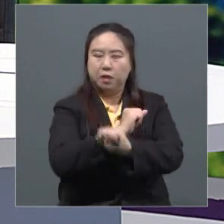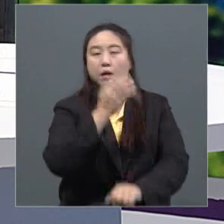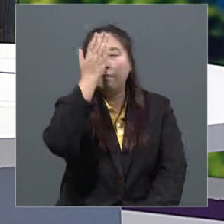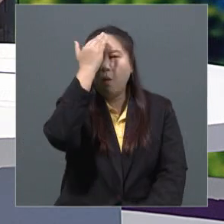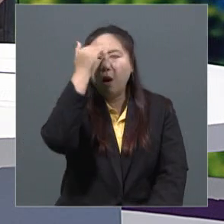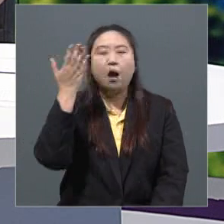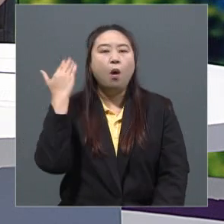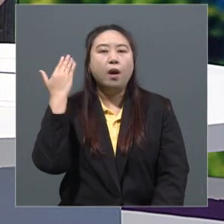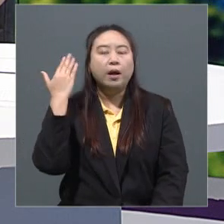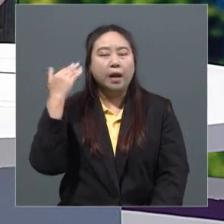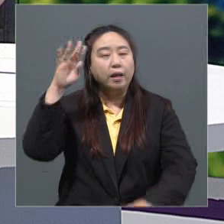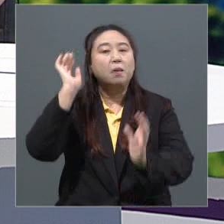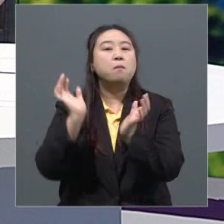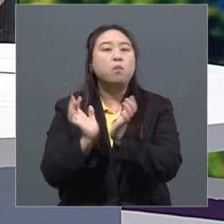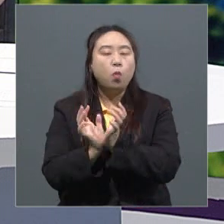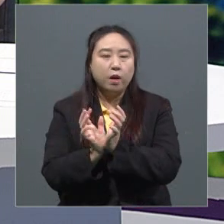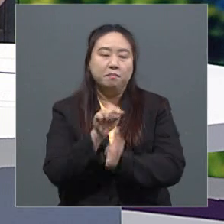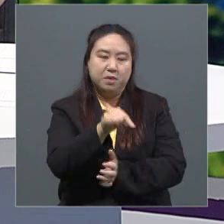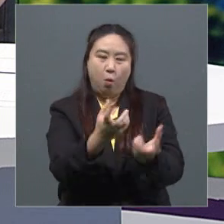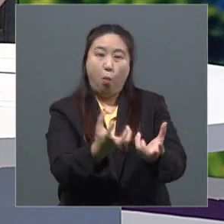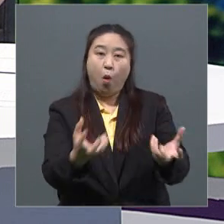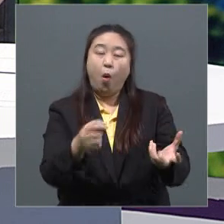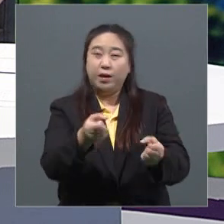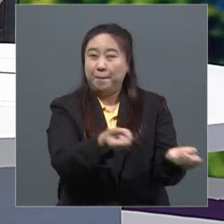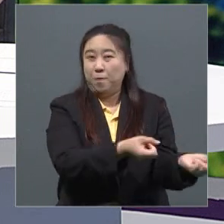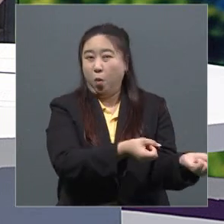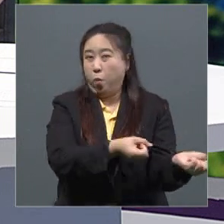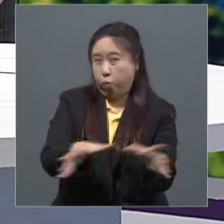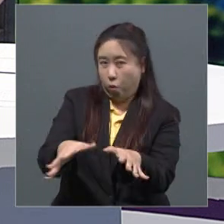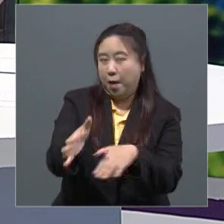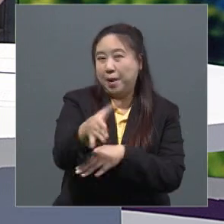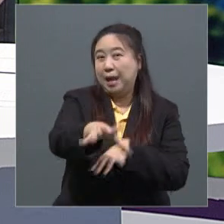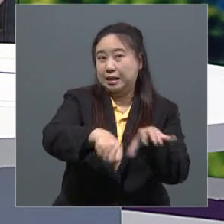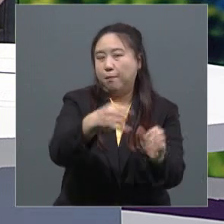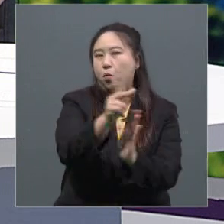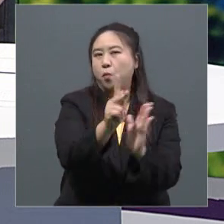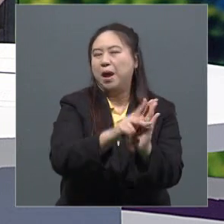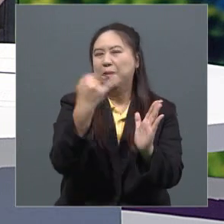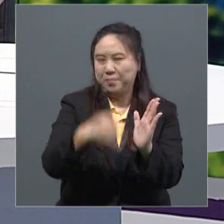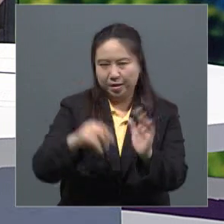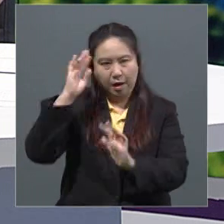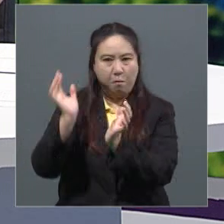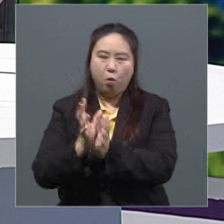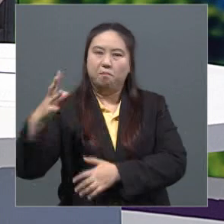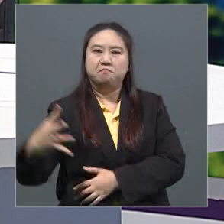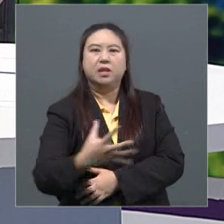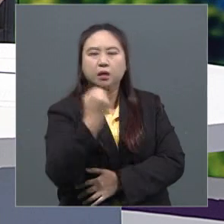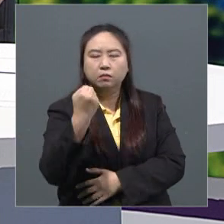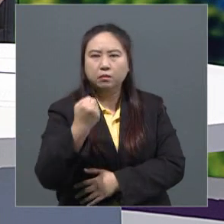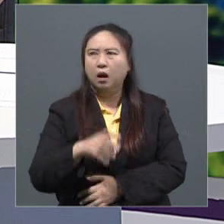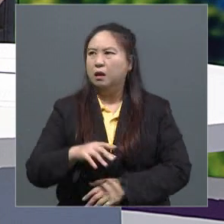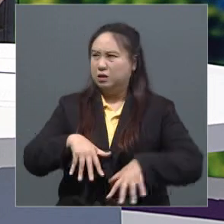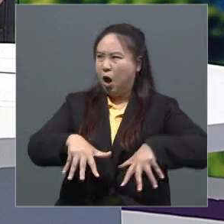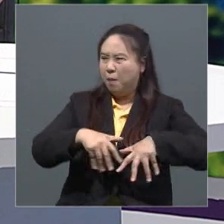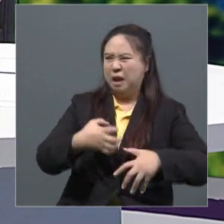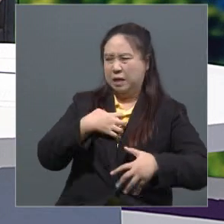ปยึดพงพางซึ่งเป็นเครื่องมือประมงผิดกฎหมายและชาวบ้านก็รวมตัวเรียกร้องอยากที่จะให้คืนนั่นเองนะคะล่าสุดค่ะเมื่อช่วงเ